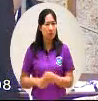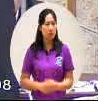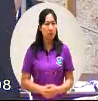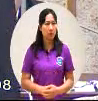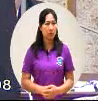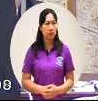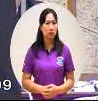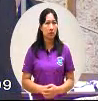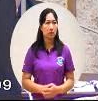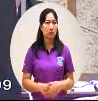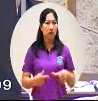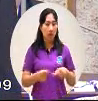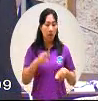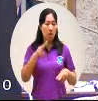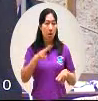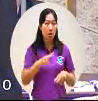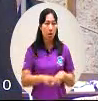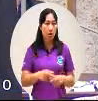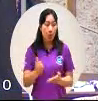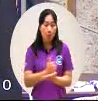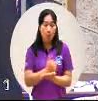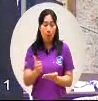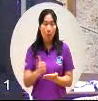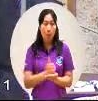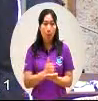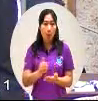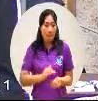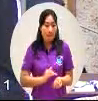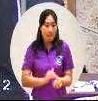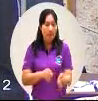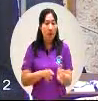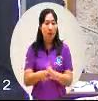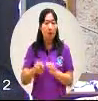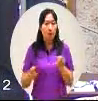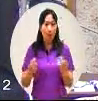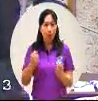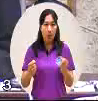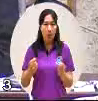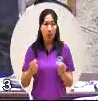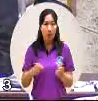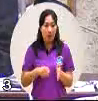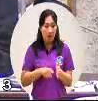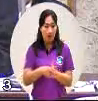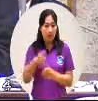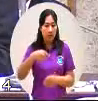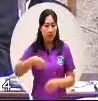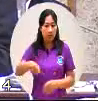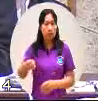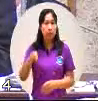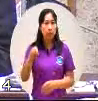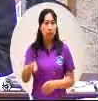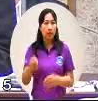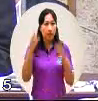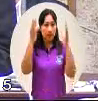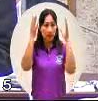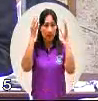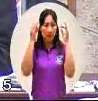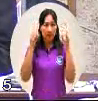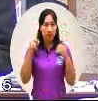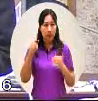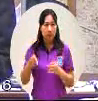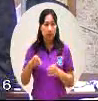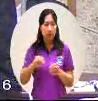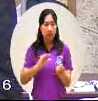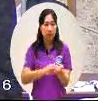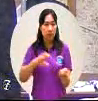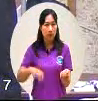因为公共运输那个就医专车就是希望直接到纳瓦夏，然后到四个医院嘛。那现在都是免费搭乘了。那